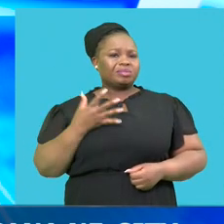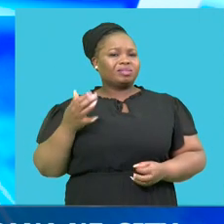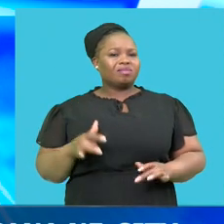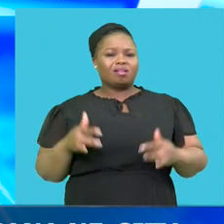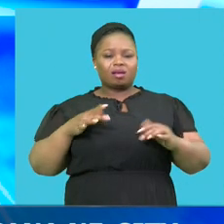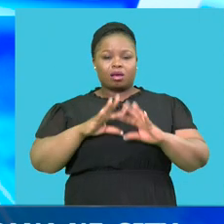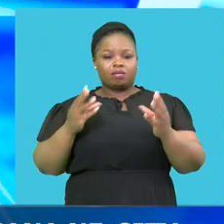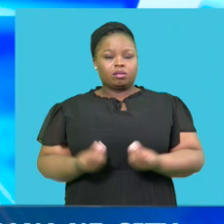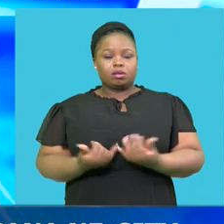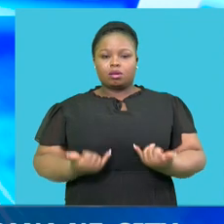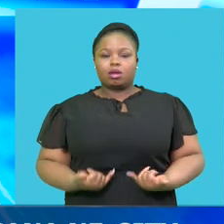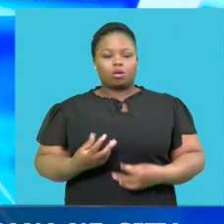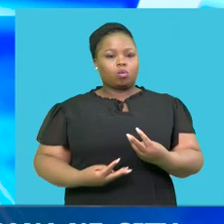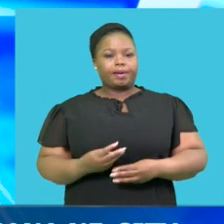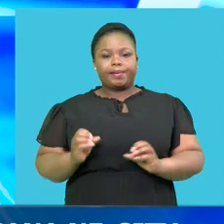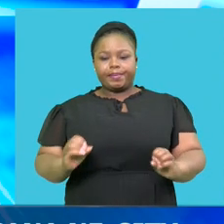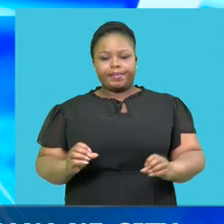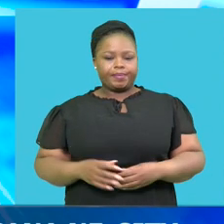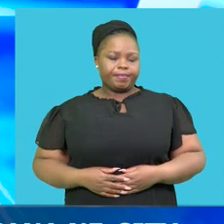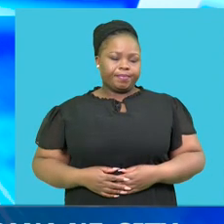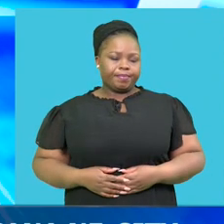kanye-ke nokwentuleka kwemisebenzi eNingizimu Afrika.